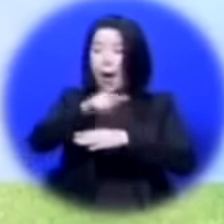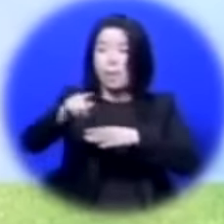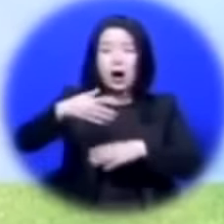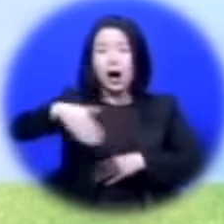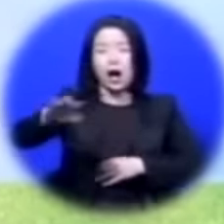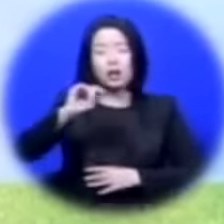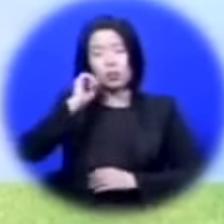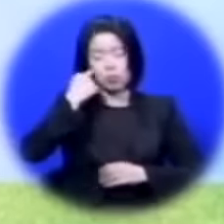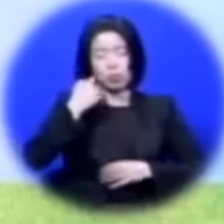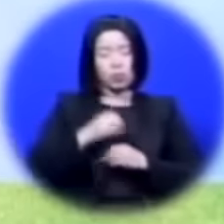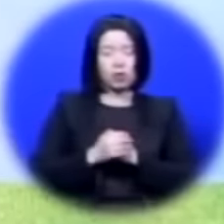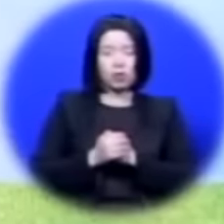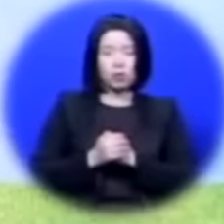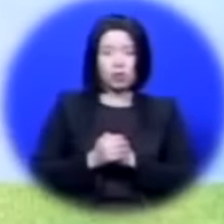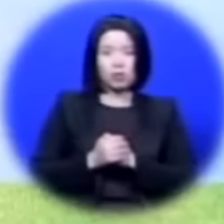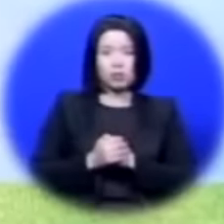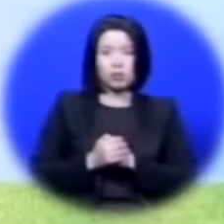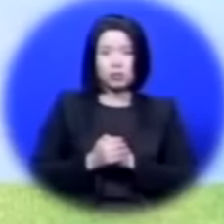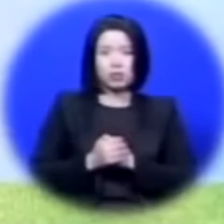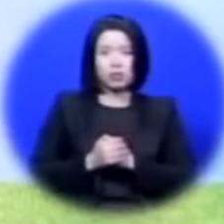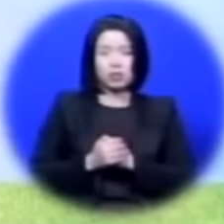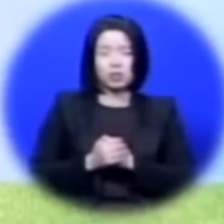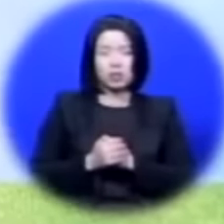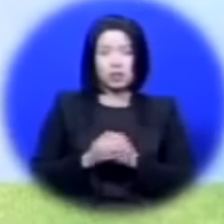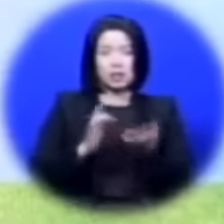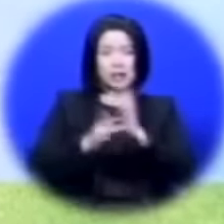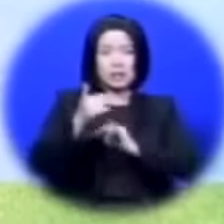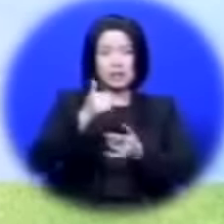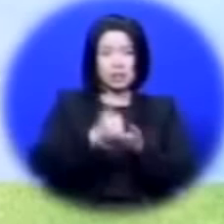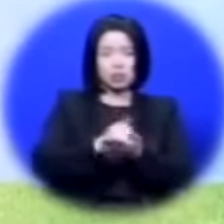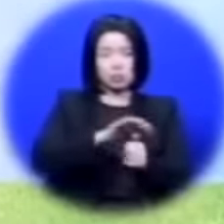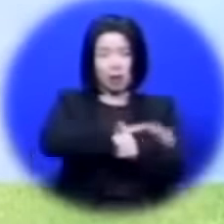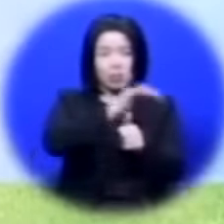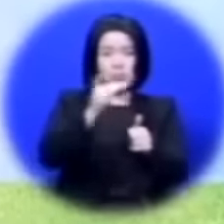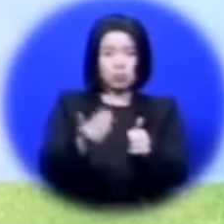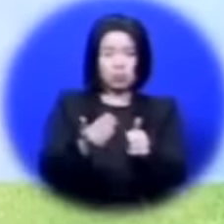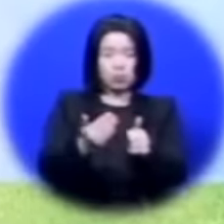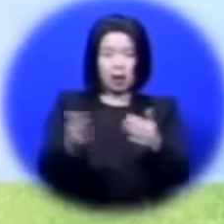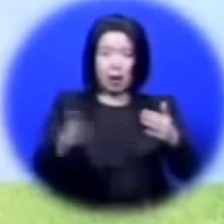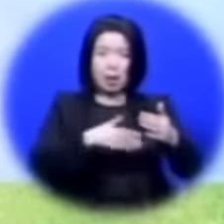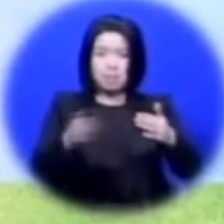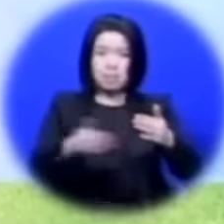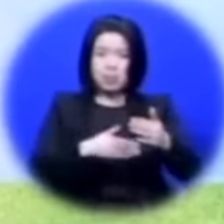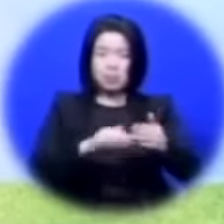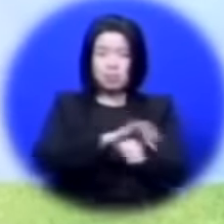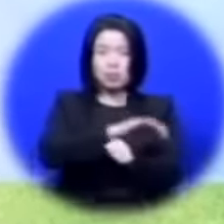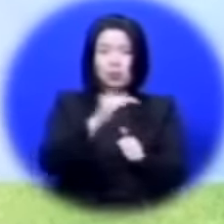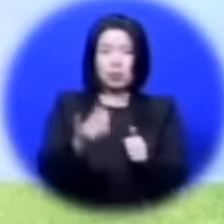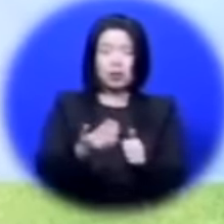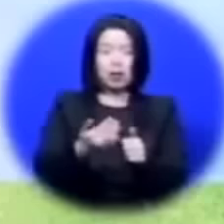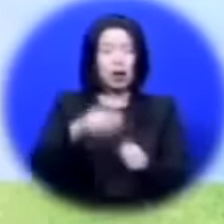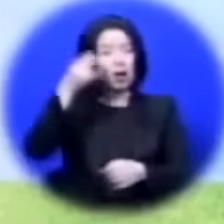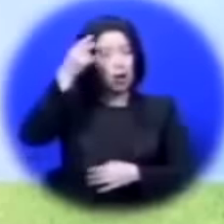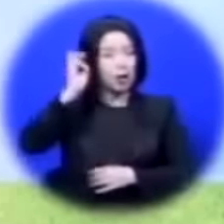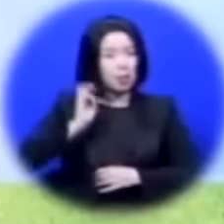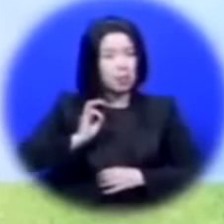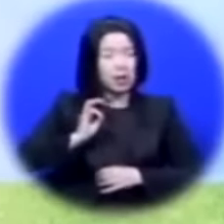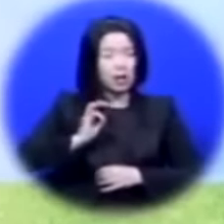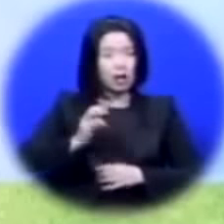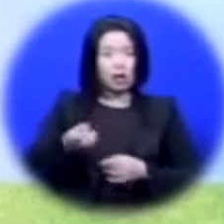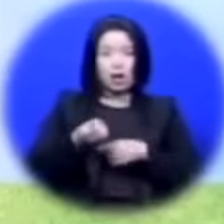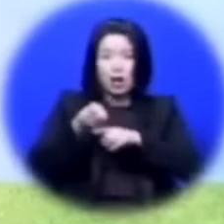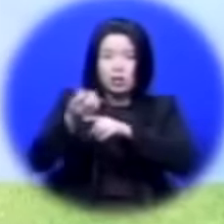수가 없었어요 예수님의 무덤이 인 것을 마리아가 전해 주었을